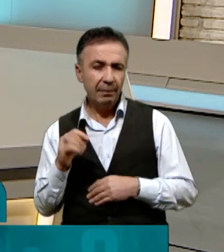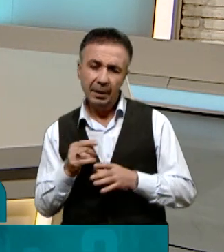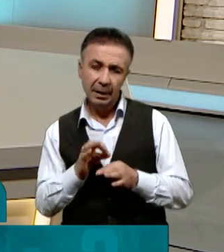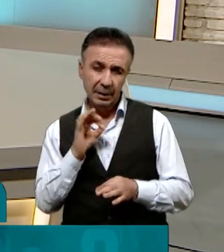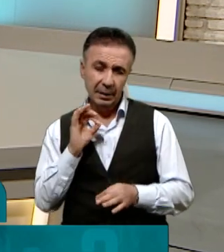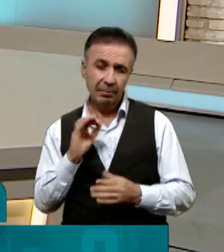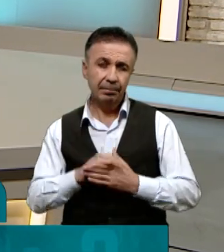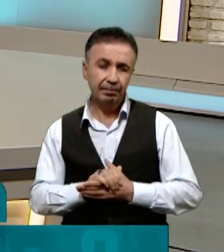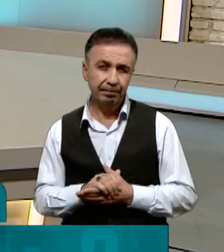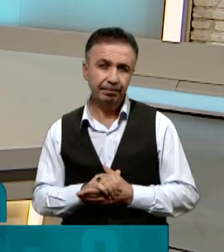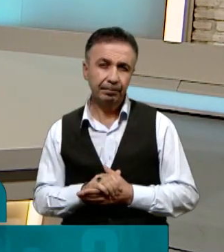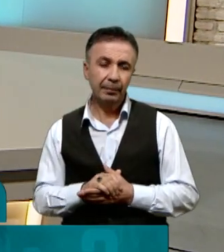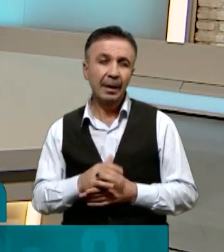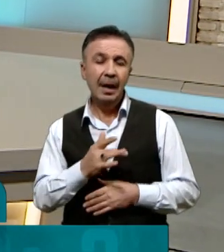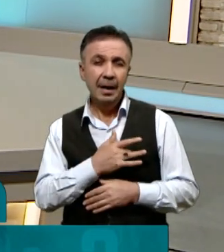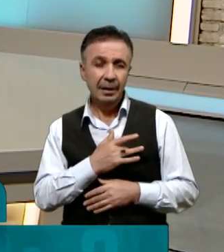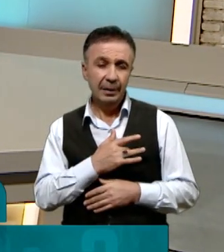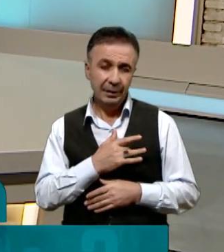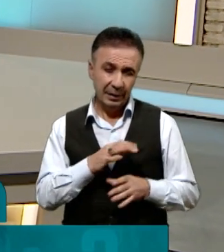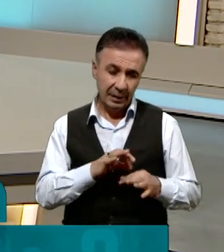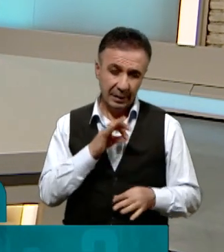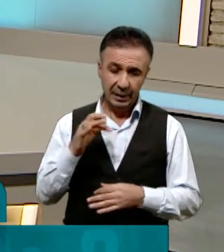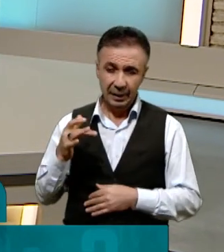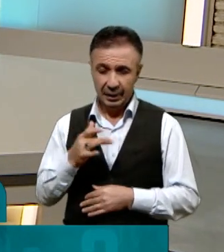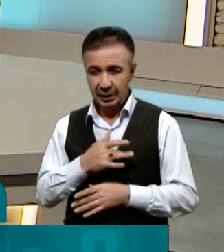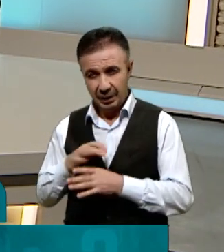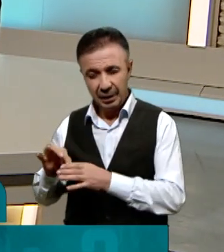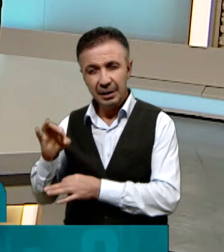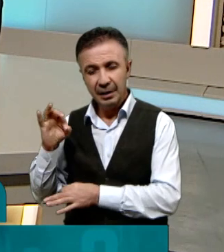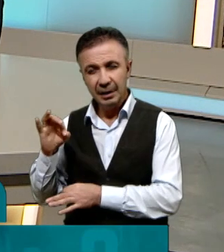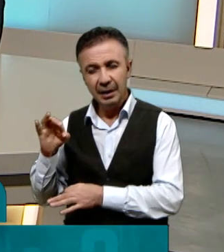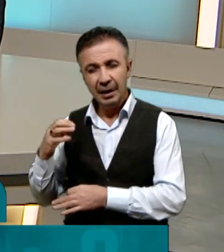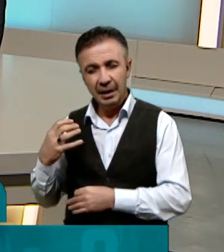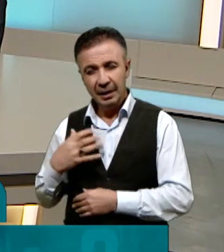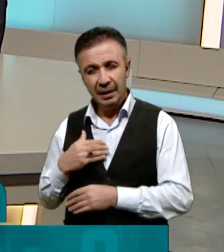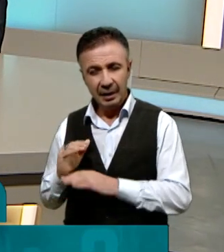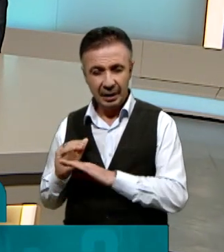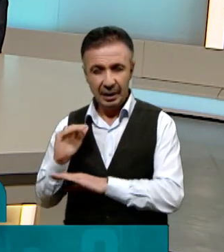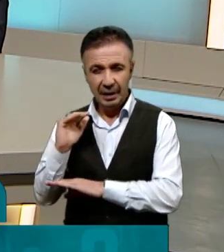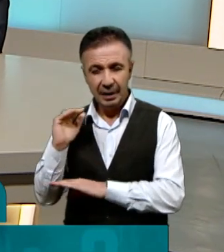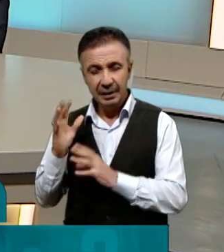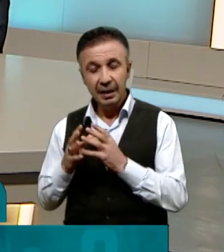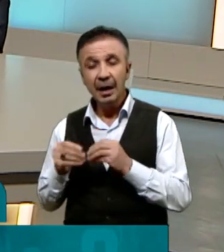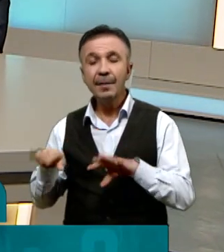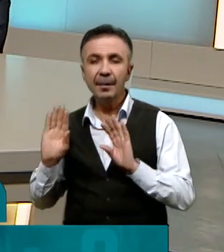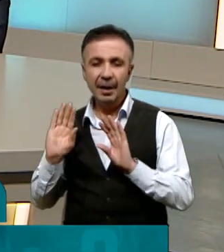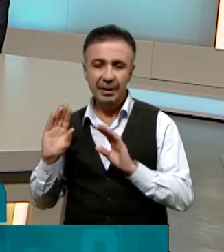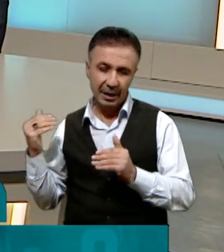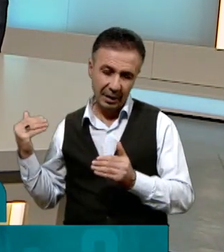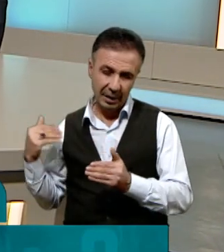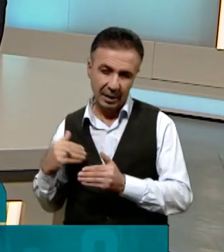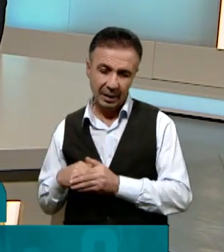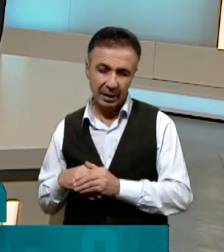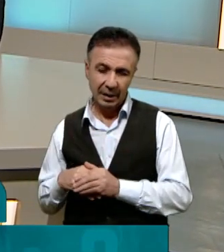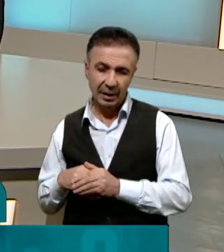yapabilir? Canlıdan canlıya ise kendi hayat fonksiyonlarını ne yapalım? Yitirilmesine sebep olmayacak organlar. Mesela ne